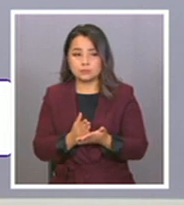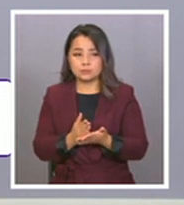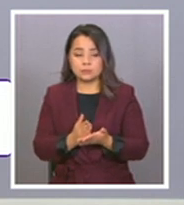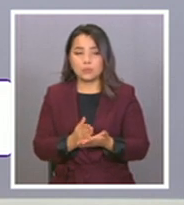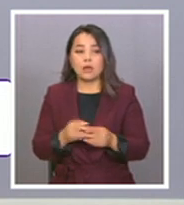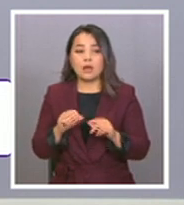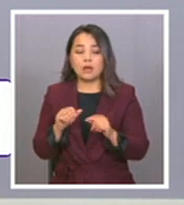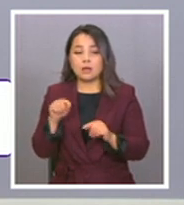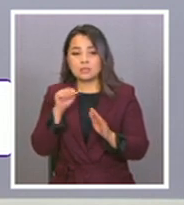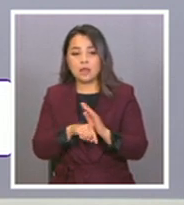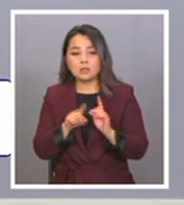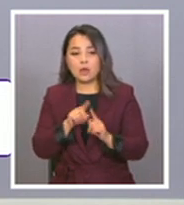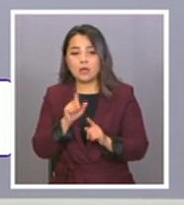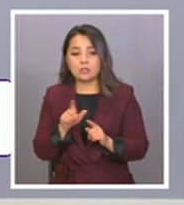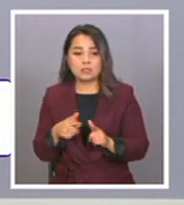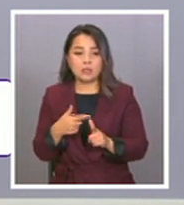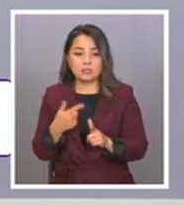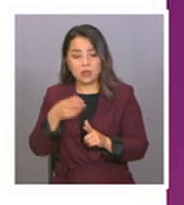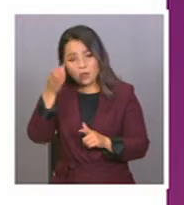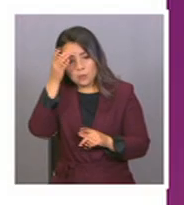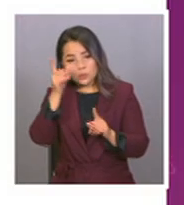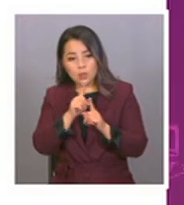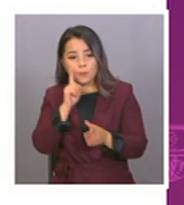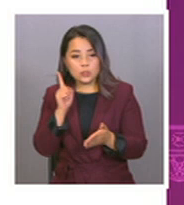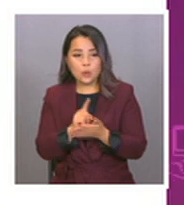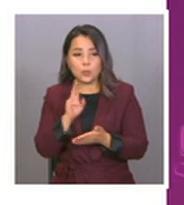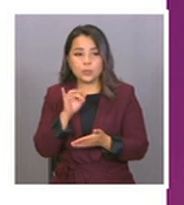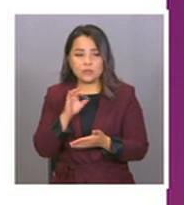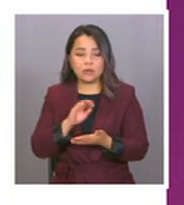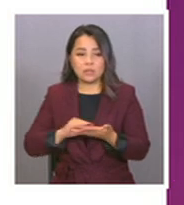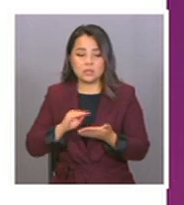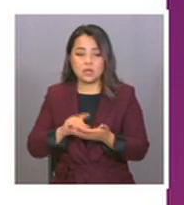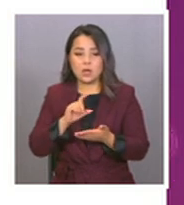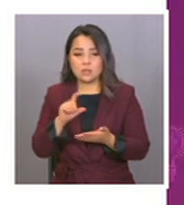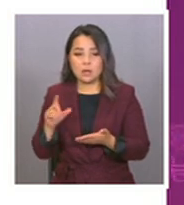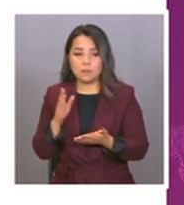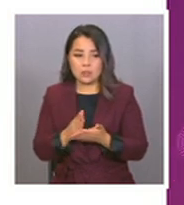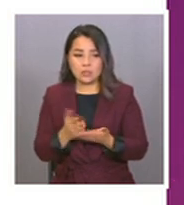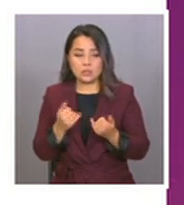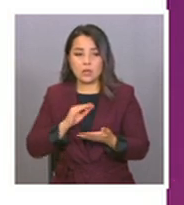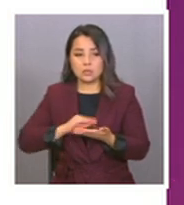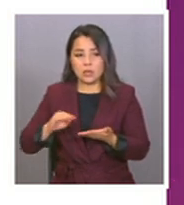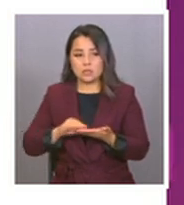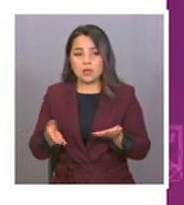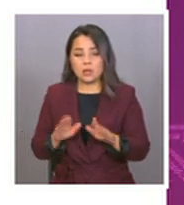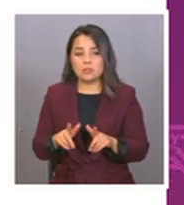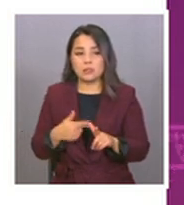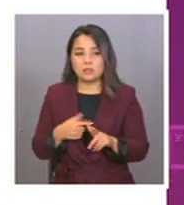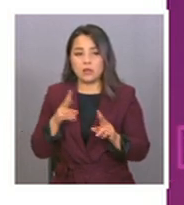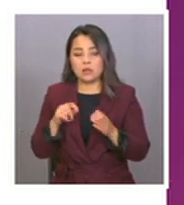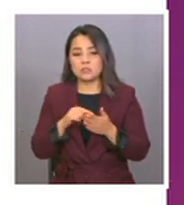Ағзалардың ғылыми атауын жазған кезде міндетті түрде курсивпен жазамыз. Және де қол жазбаларда түрлердің асты